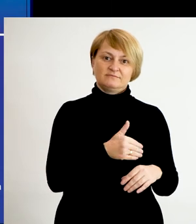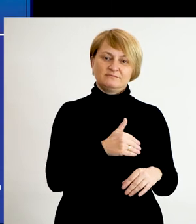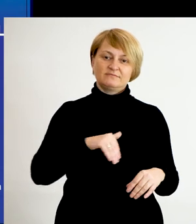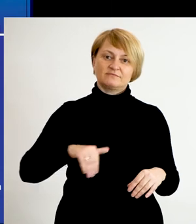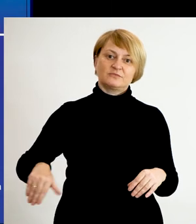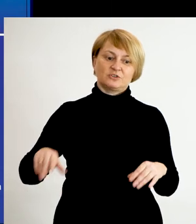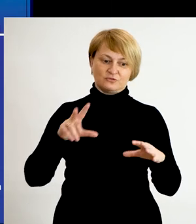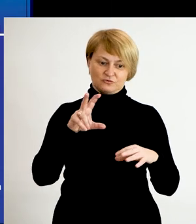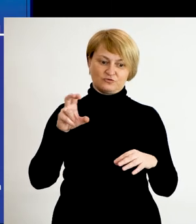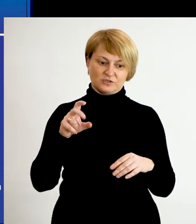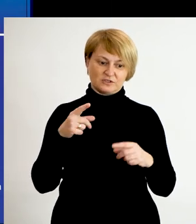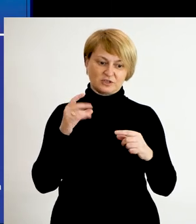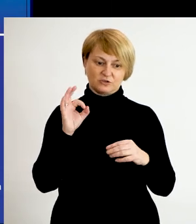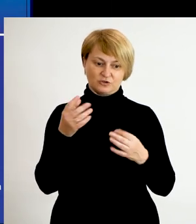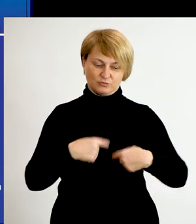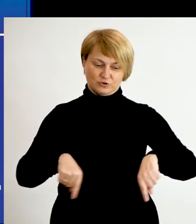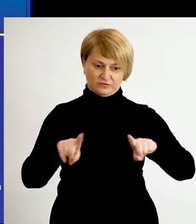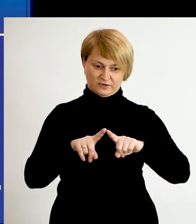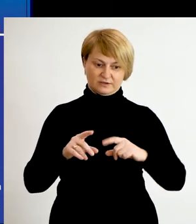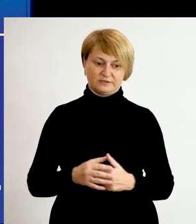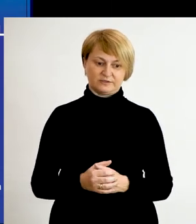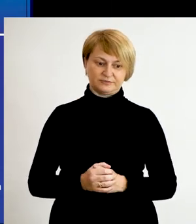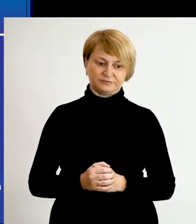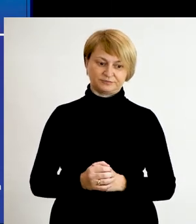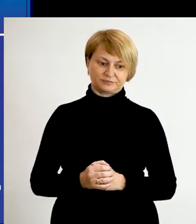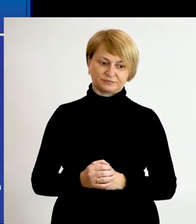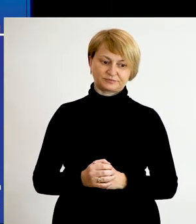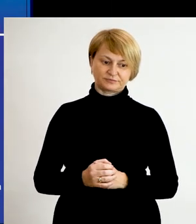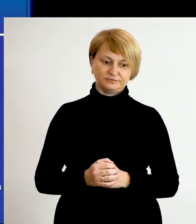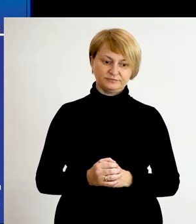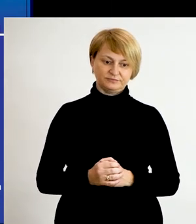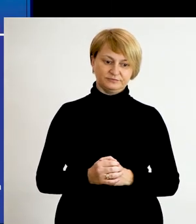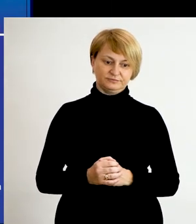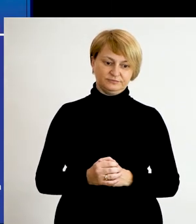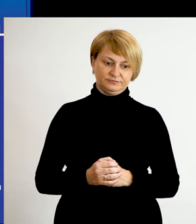końcówka, bo dobrze wykonanie idzie. Polder Żelazna.